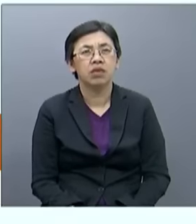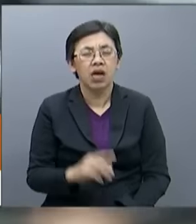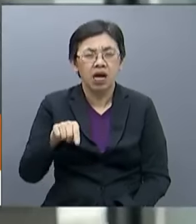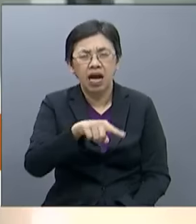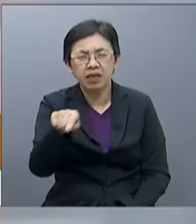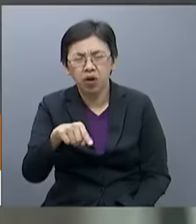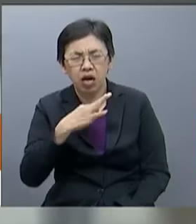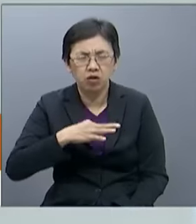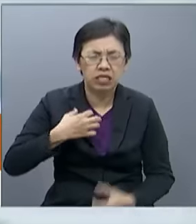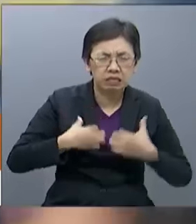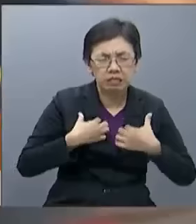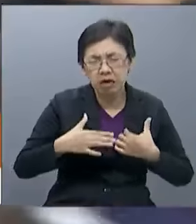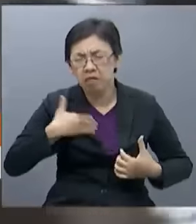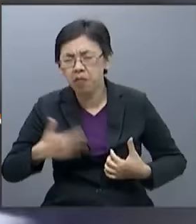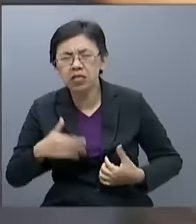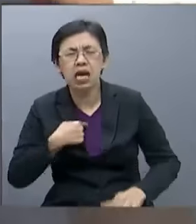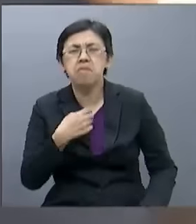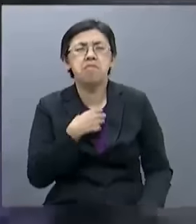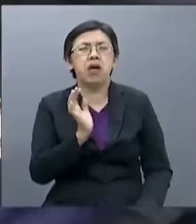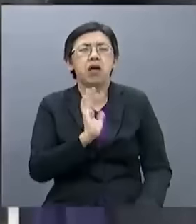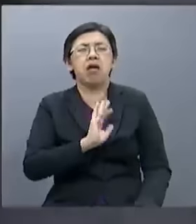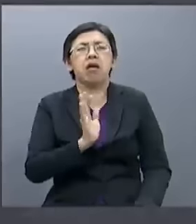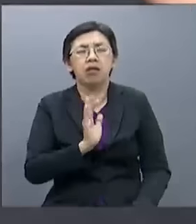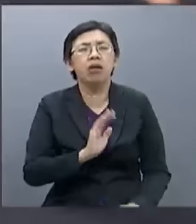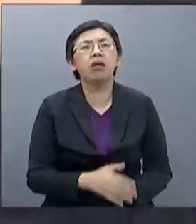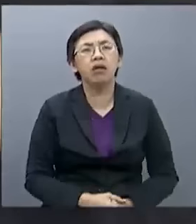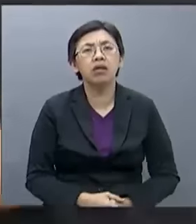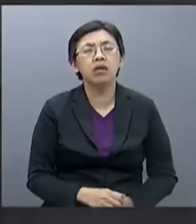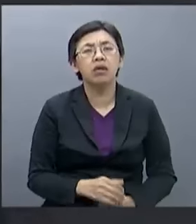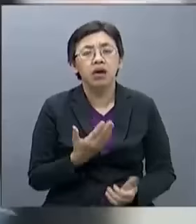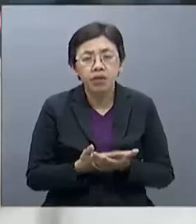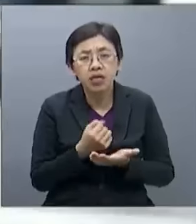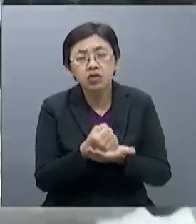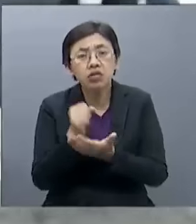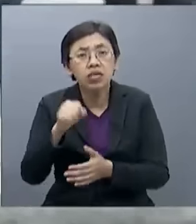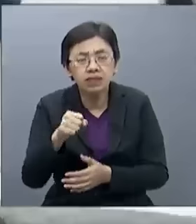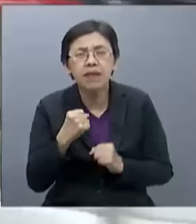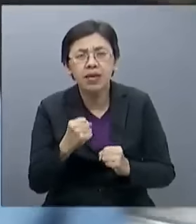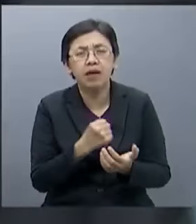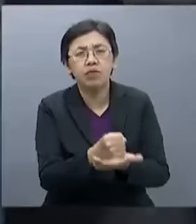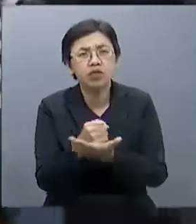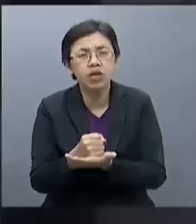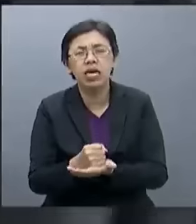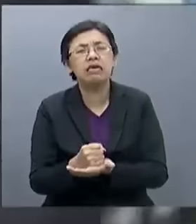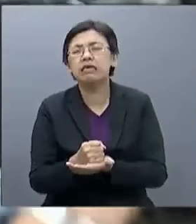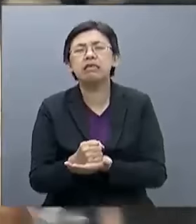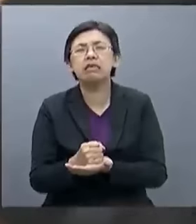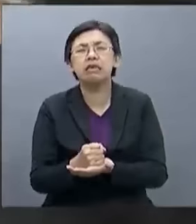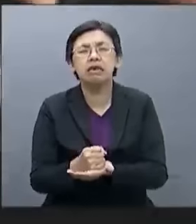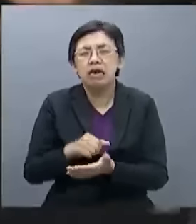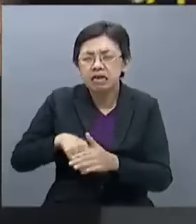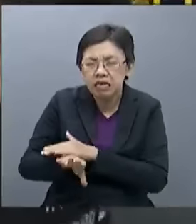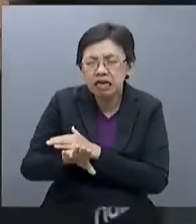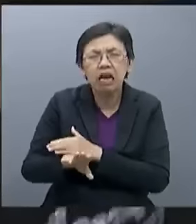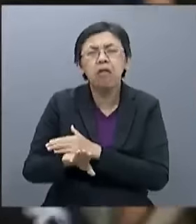ะฮะ เรายังพยายามที่จะเยียวยา ใช่ครับ ให้ได้มากที่ส ุ ด ให้มากที่สุดครับไม่ทิ้งไปไหนครับก็สาบานตรงนี้เลยว่าไม่ทิ้ง